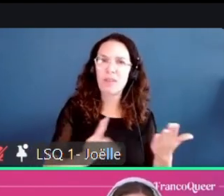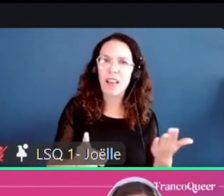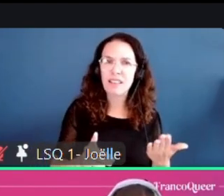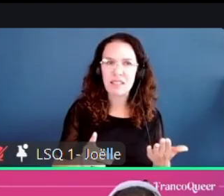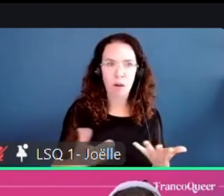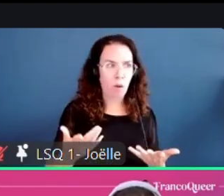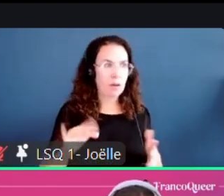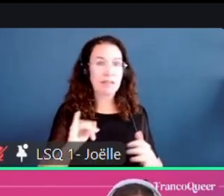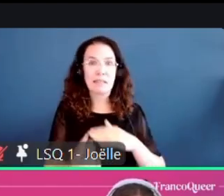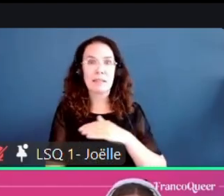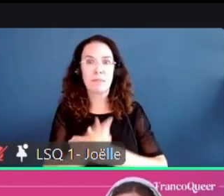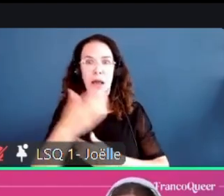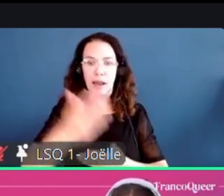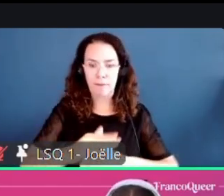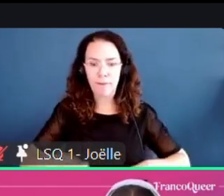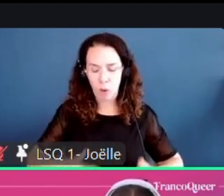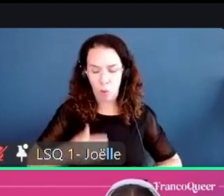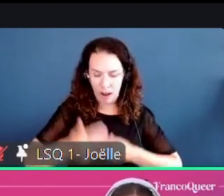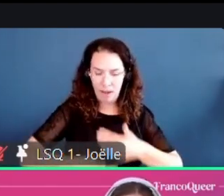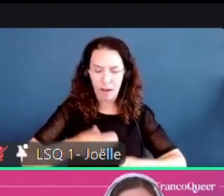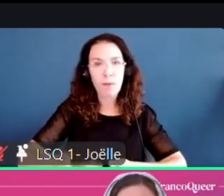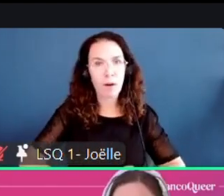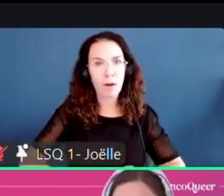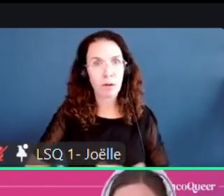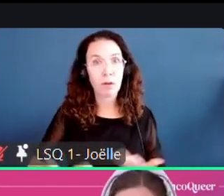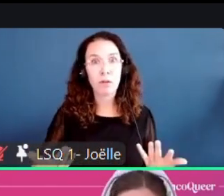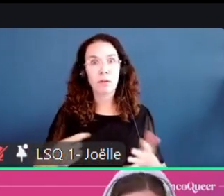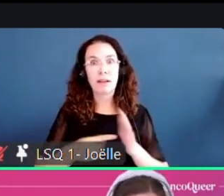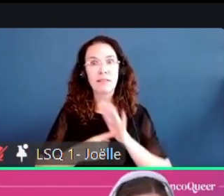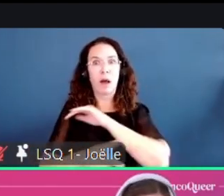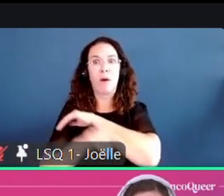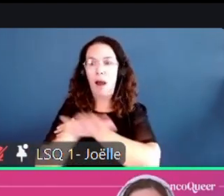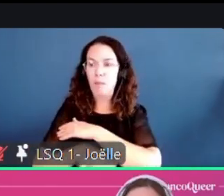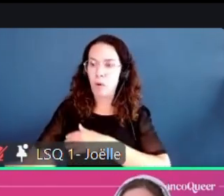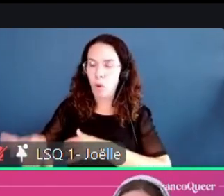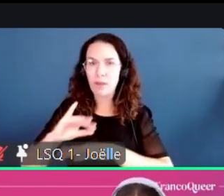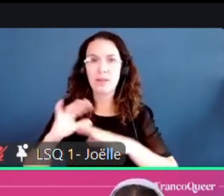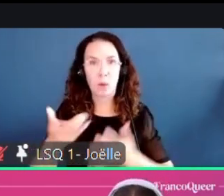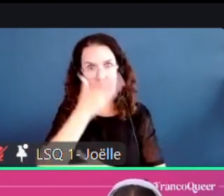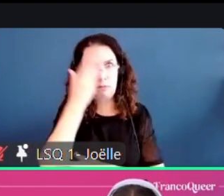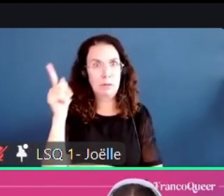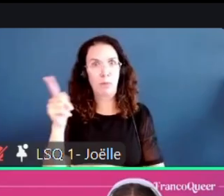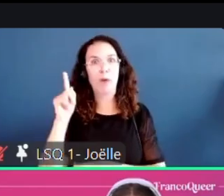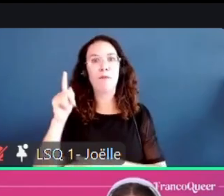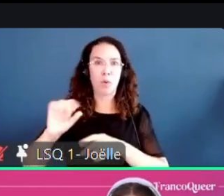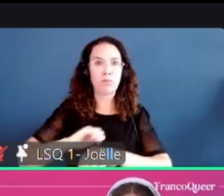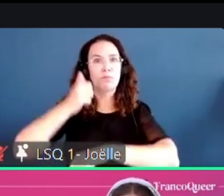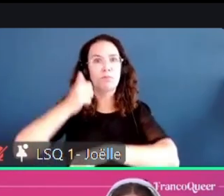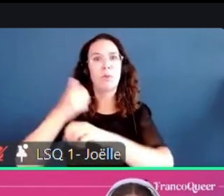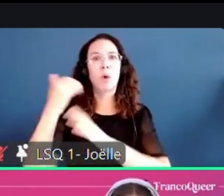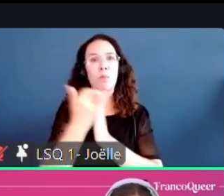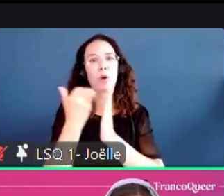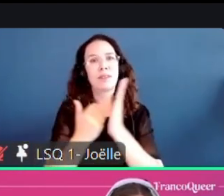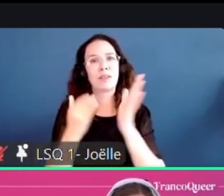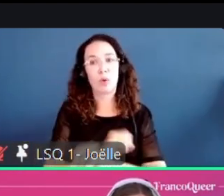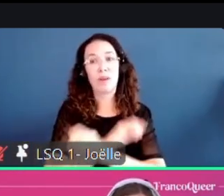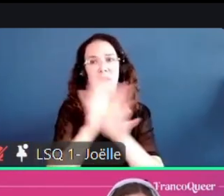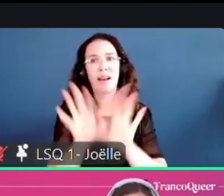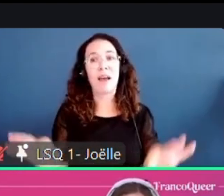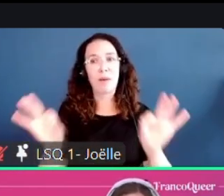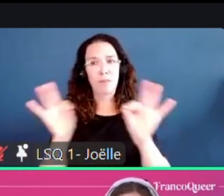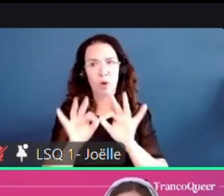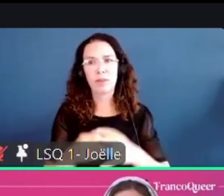sent pas outillé pour intervenir. C'est pas c'est quoi le protocole dans son organisme. Donc, avoir une procédure claire, c'est